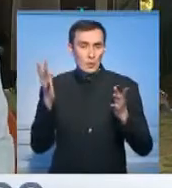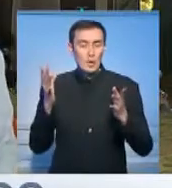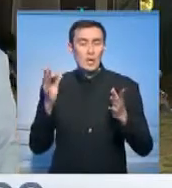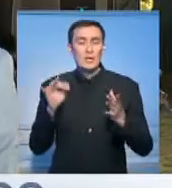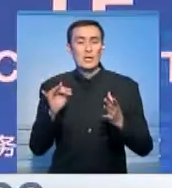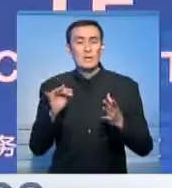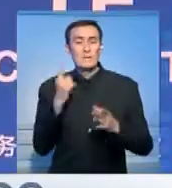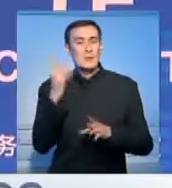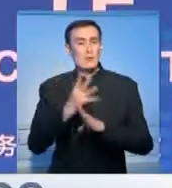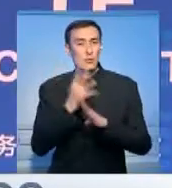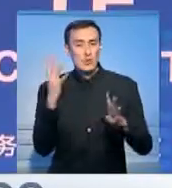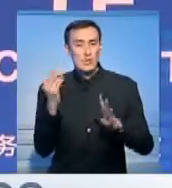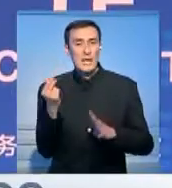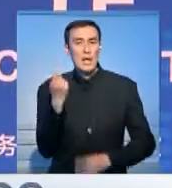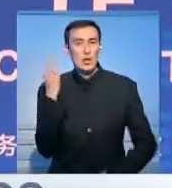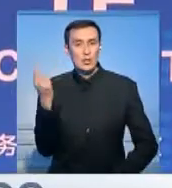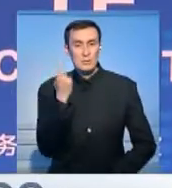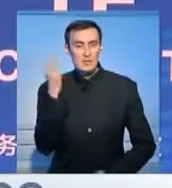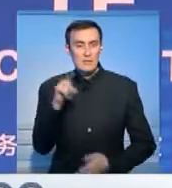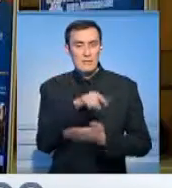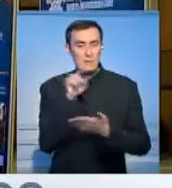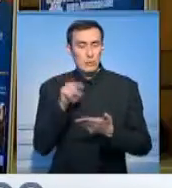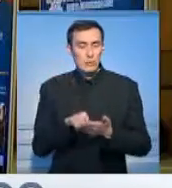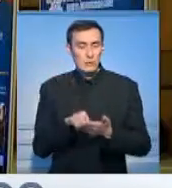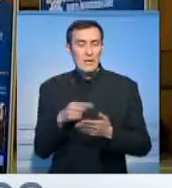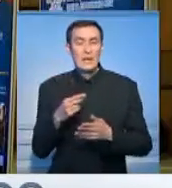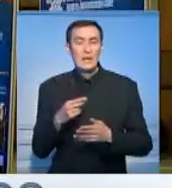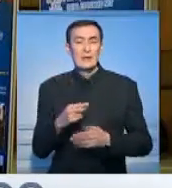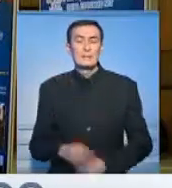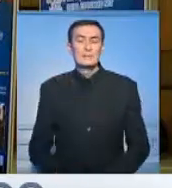первую очередь экономического плана.